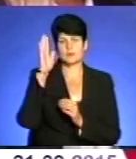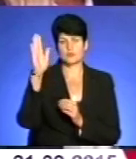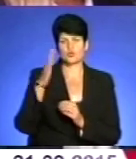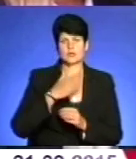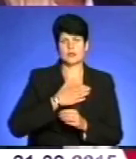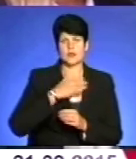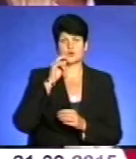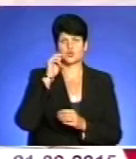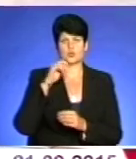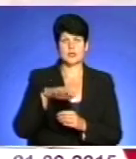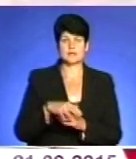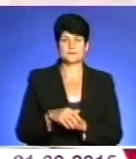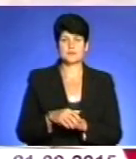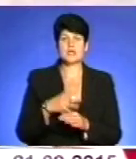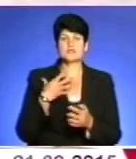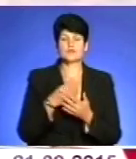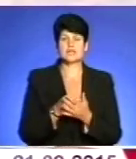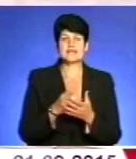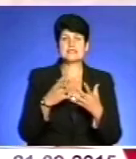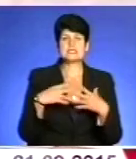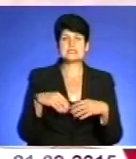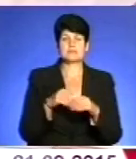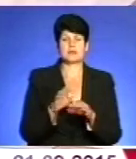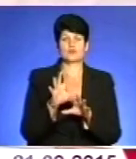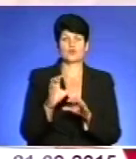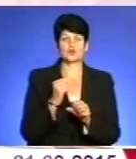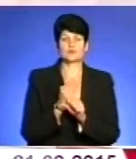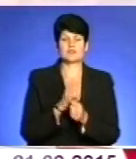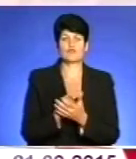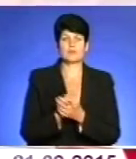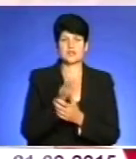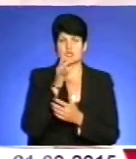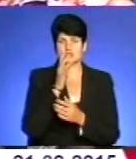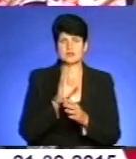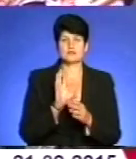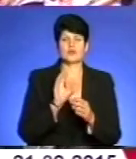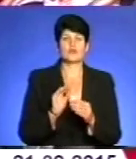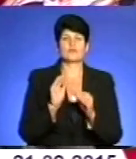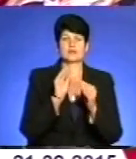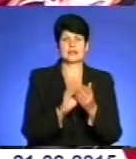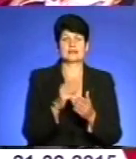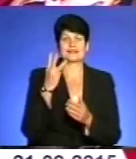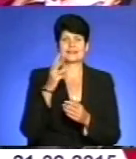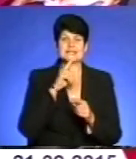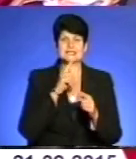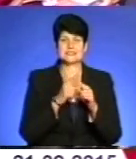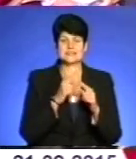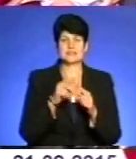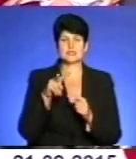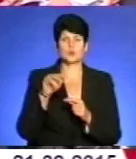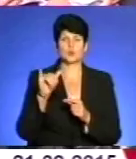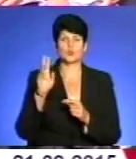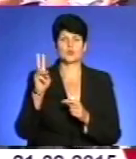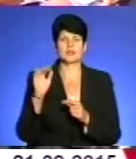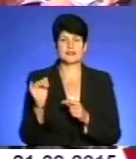нашої України. Своє сімейне фото, зроблене у мирний час, вклеїли до книги і три сестри з Великої Луки Тернопільського району – Софія, Марія